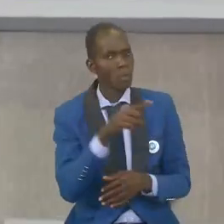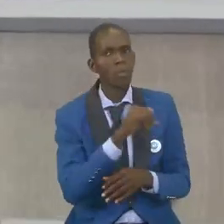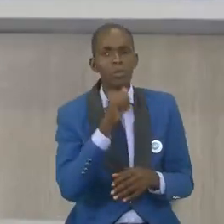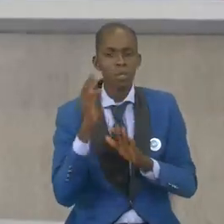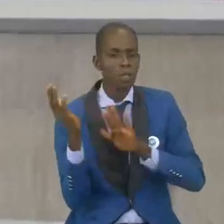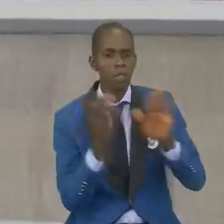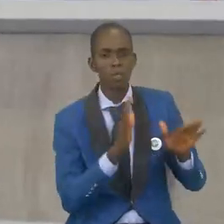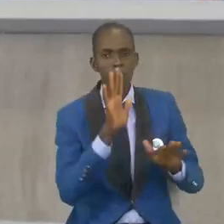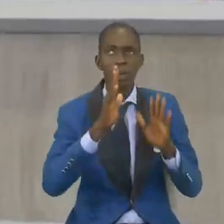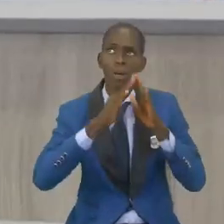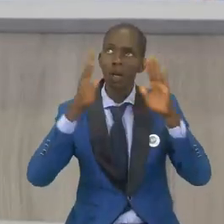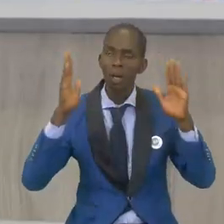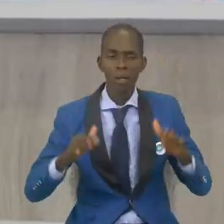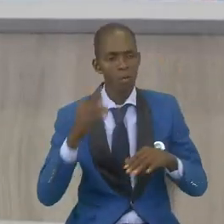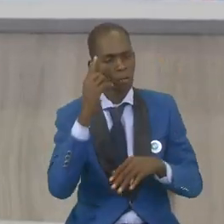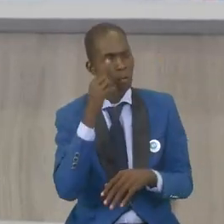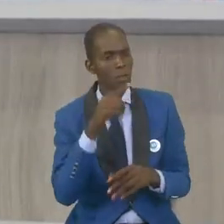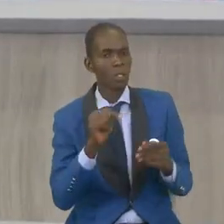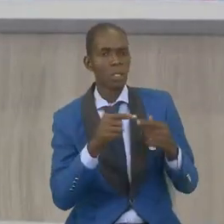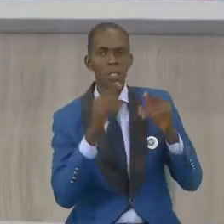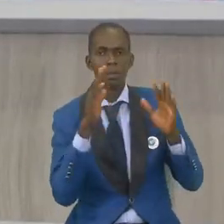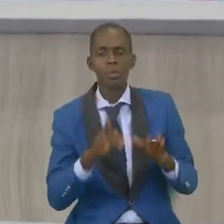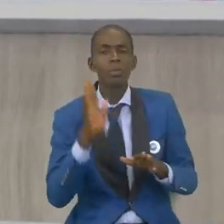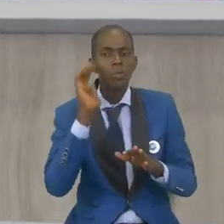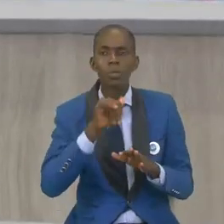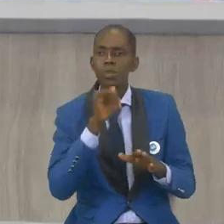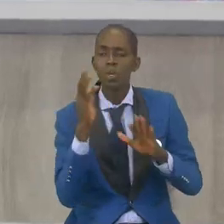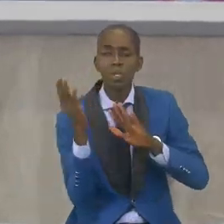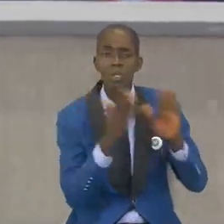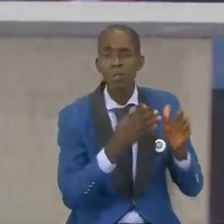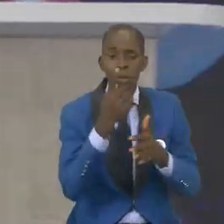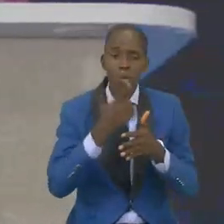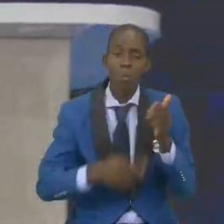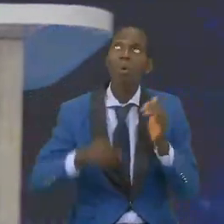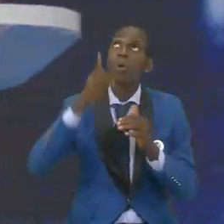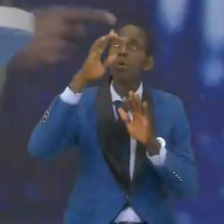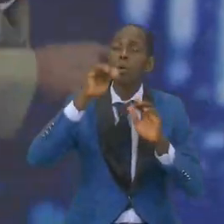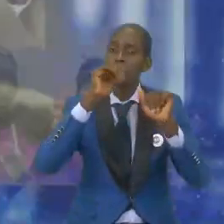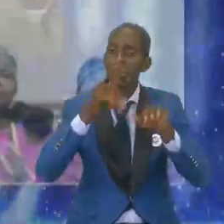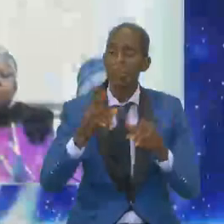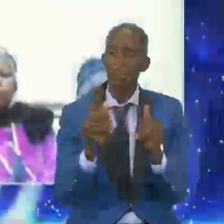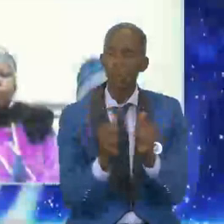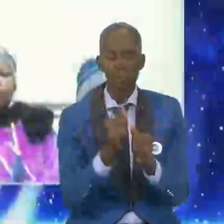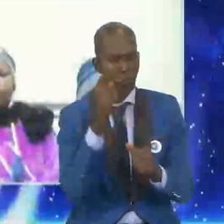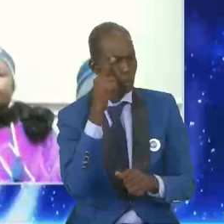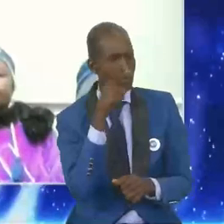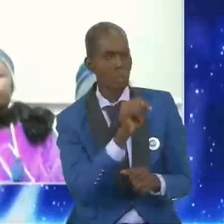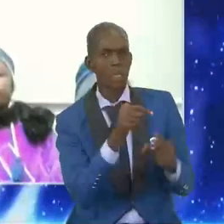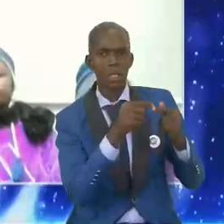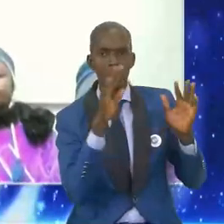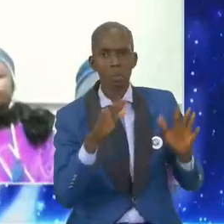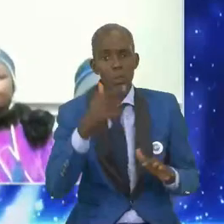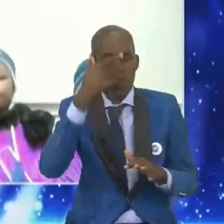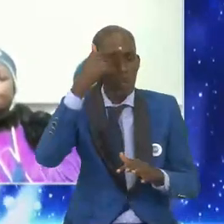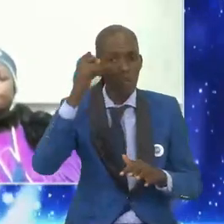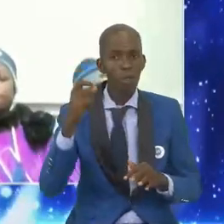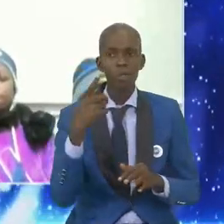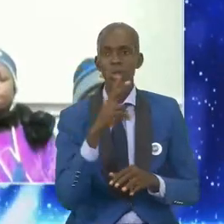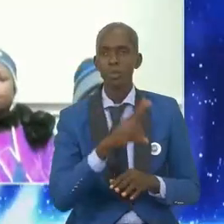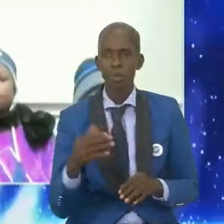Tu ne vas pas quitter ton champ pour eux. Tu ne vas pas abandonner tes biens pour eux. Tu ne vas pas abandonner ce que Dieu t'a donné pour